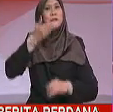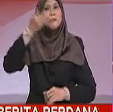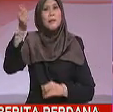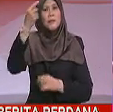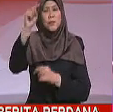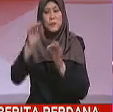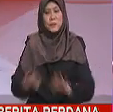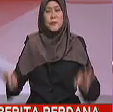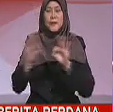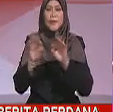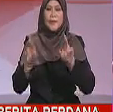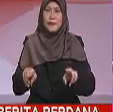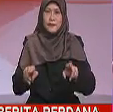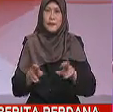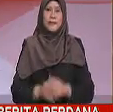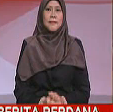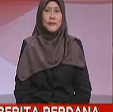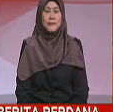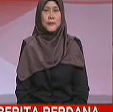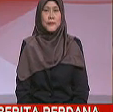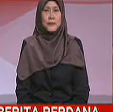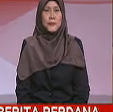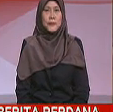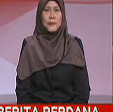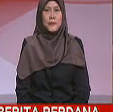bagi kepentingan rakyat.